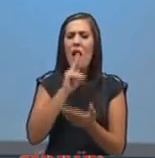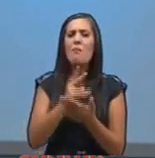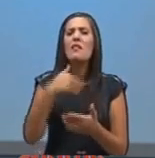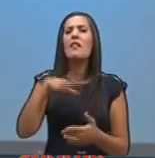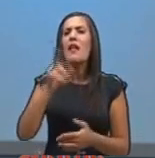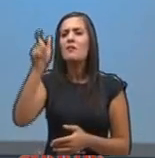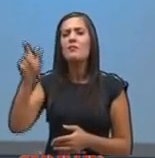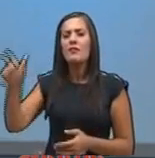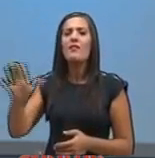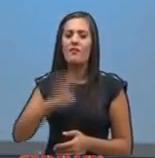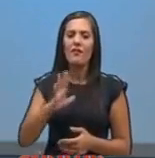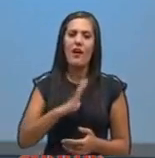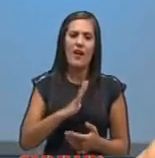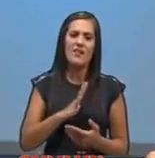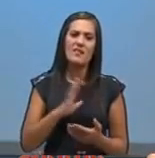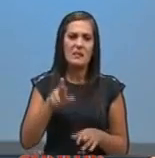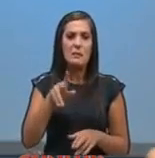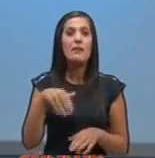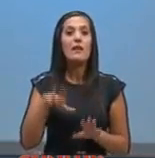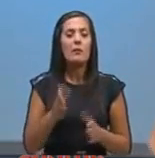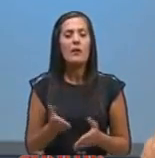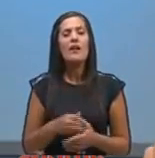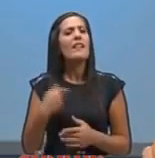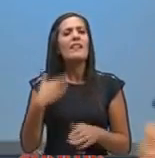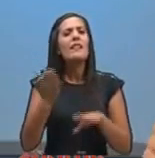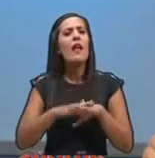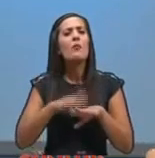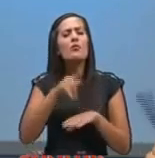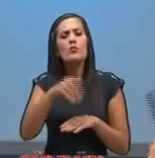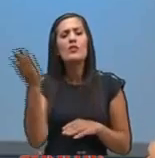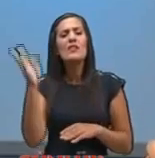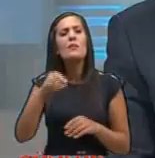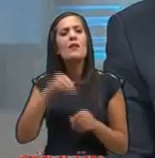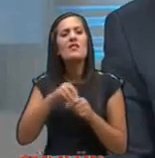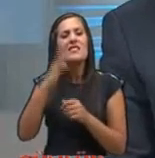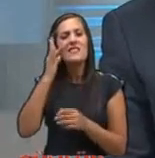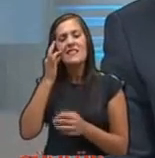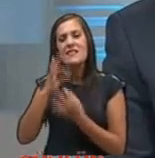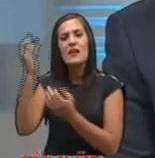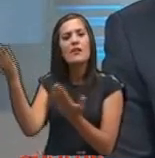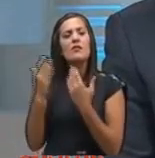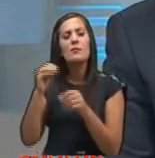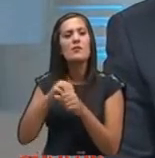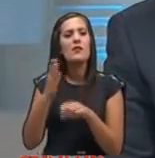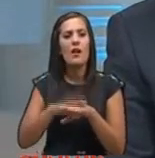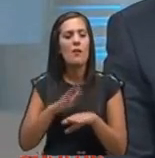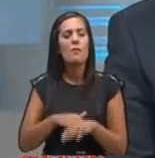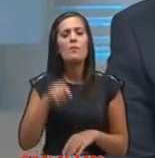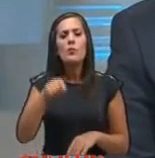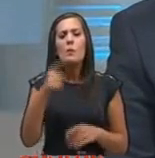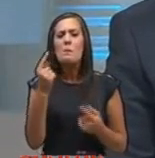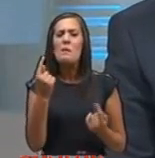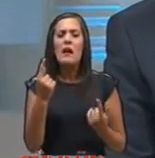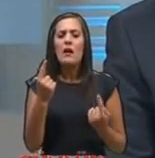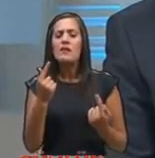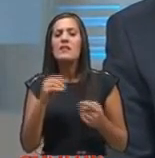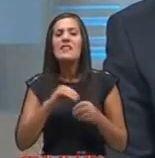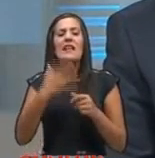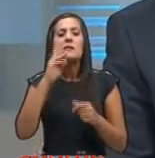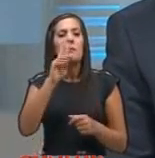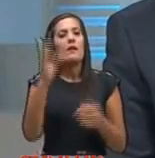olamama durumu var sanki. Şimdi şöyle, nasıl, neler yapıyorsunuz bunu yıkmak için? Bu biraz nasıl bakıldığı ile